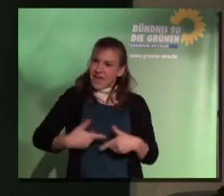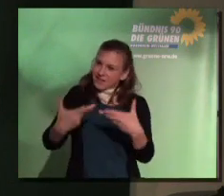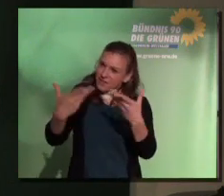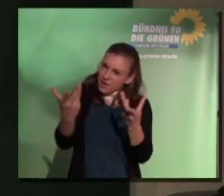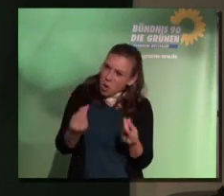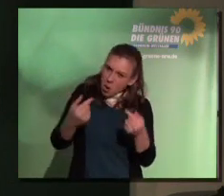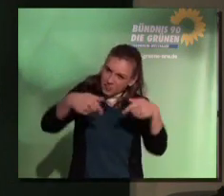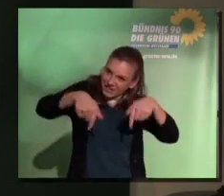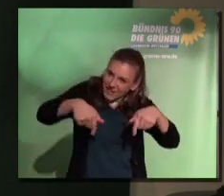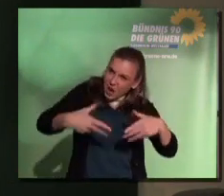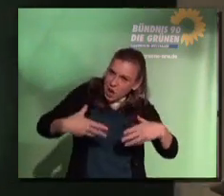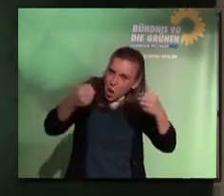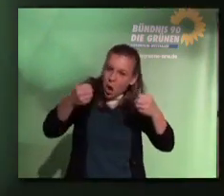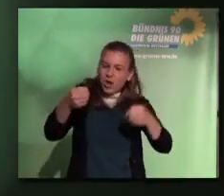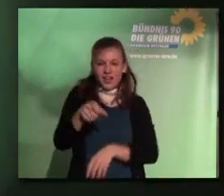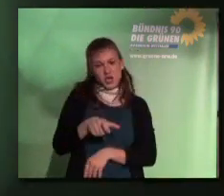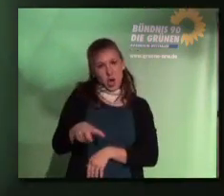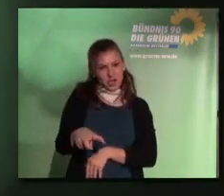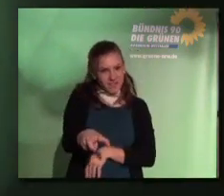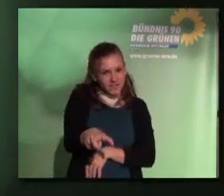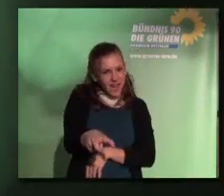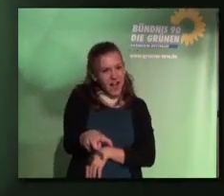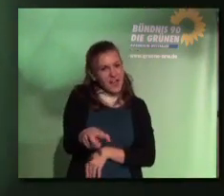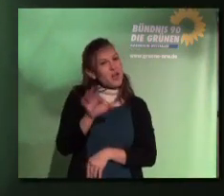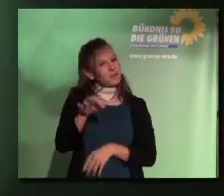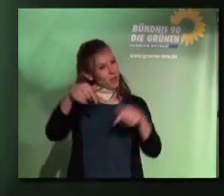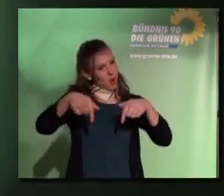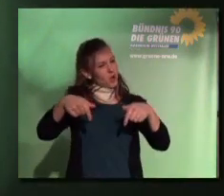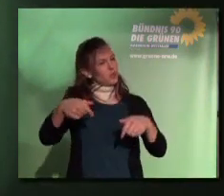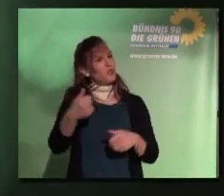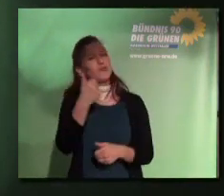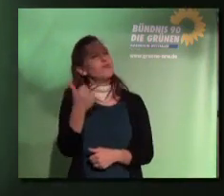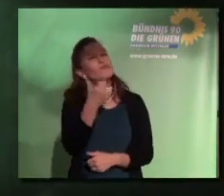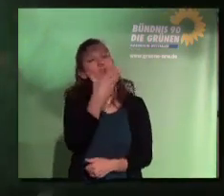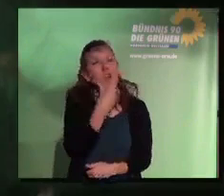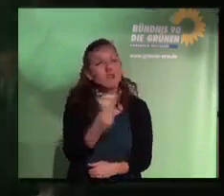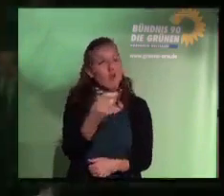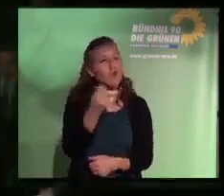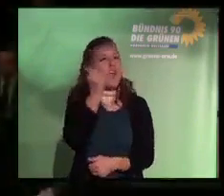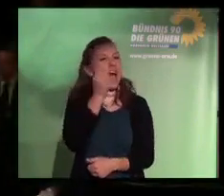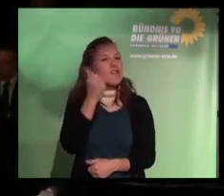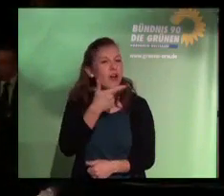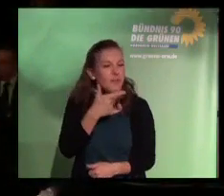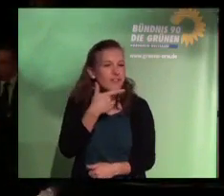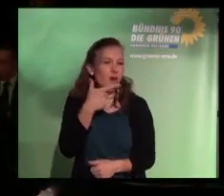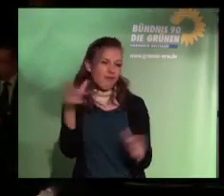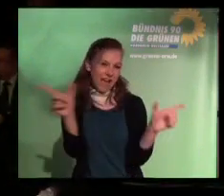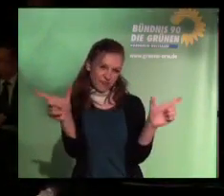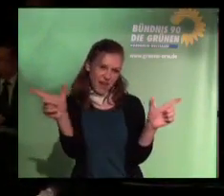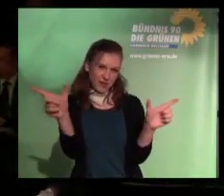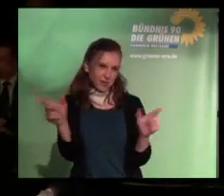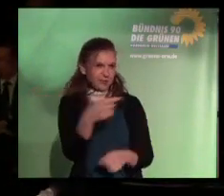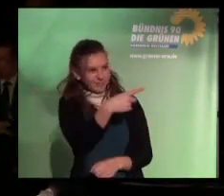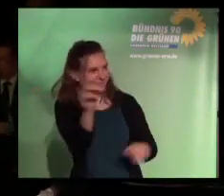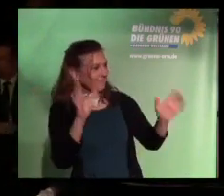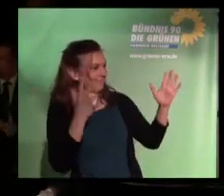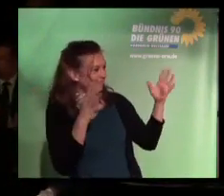uns in Köln, in Nordrhein-Westfalen, zu dieser wunderschönen Aschermittwochsveranstaltung.